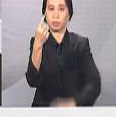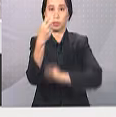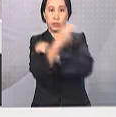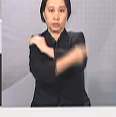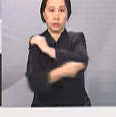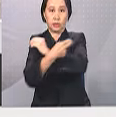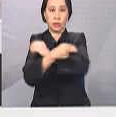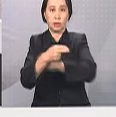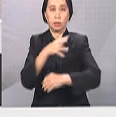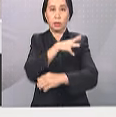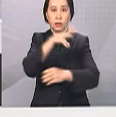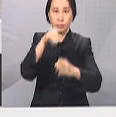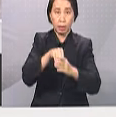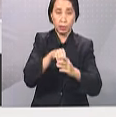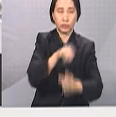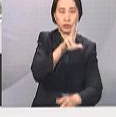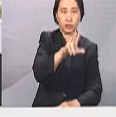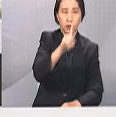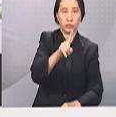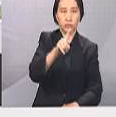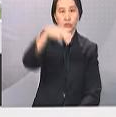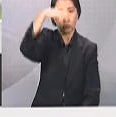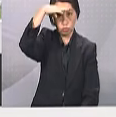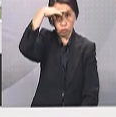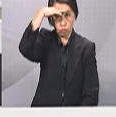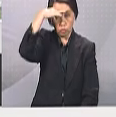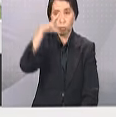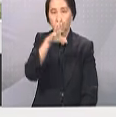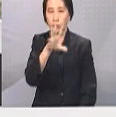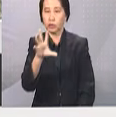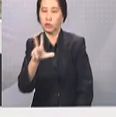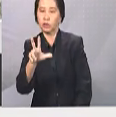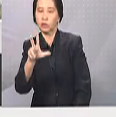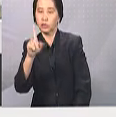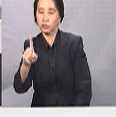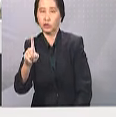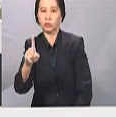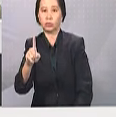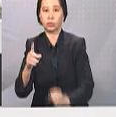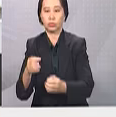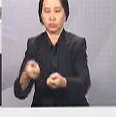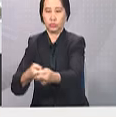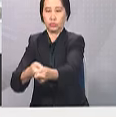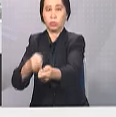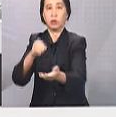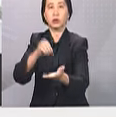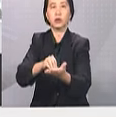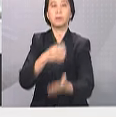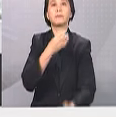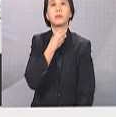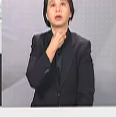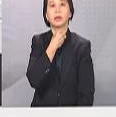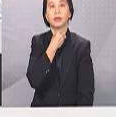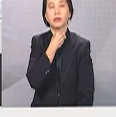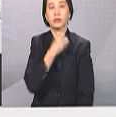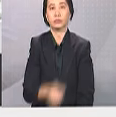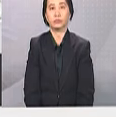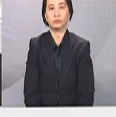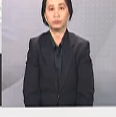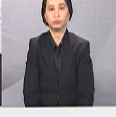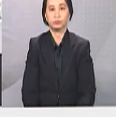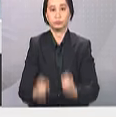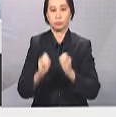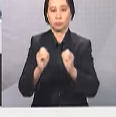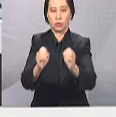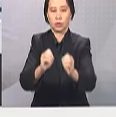termasuk 31 operasi di Johor dan 31 operasi di Perak. Operasi